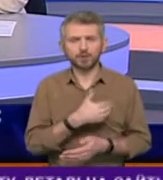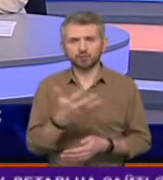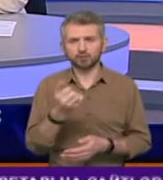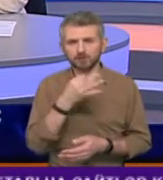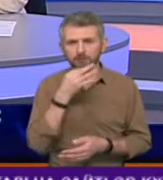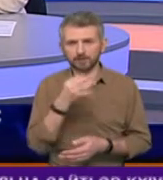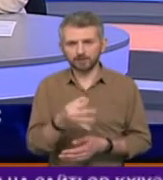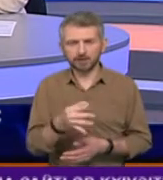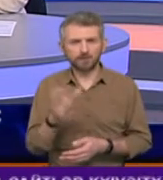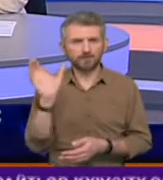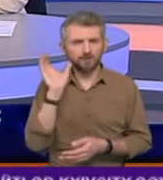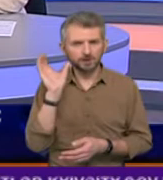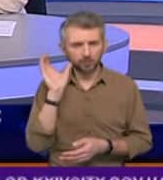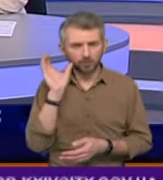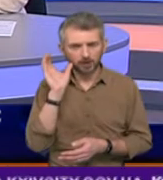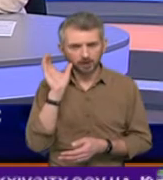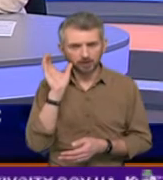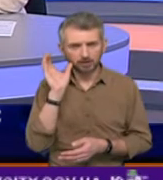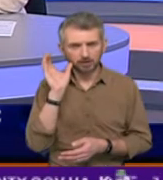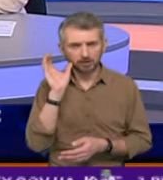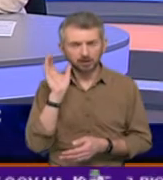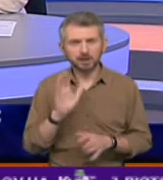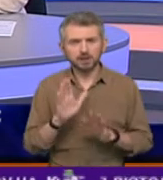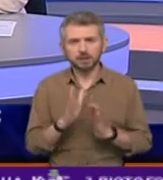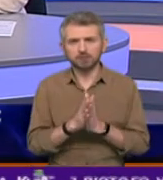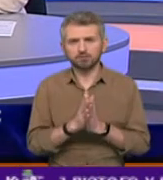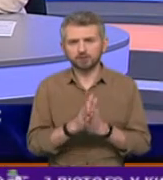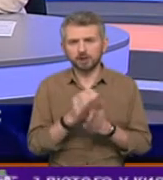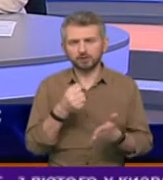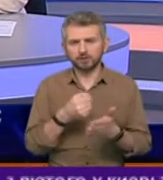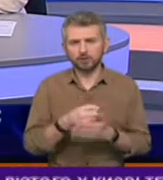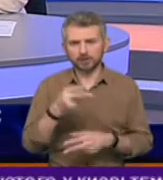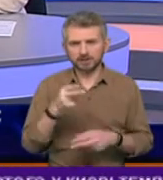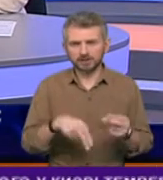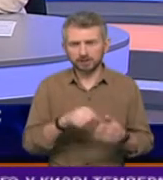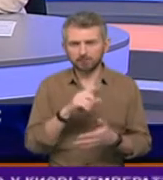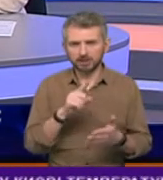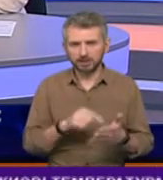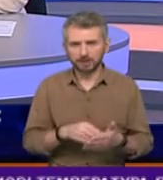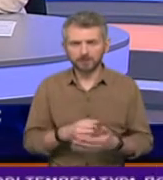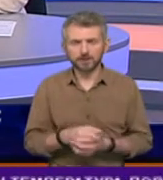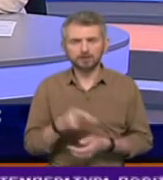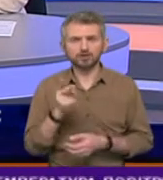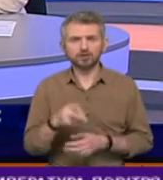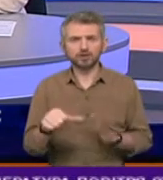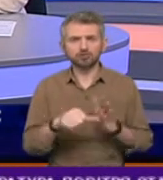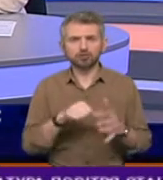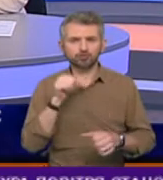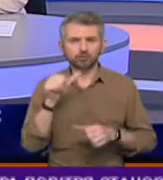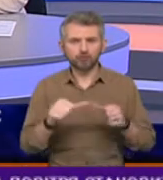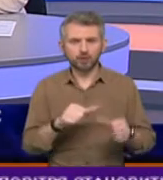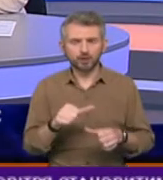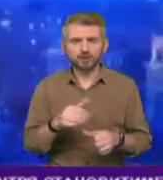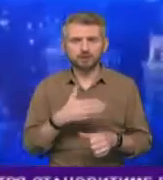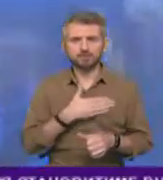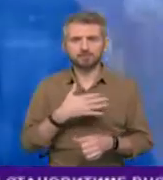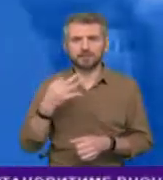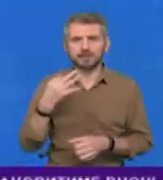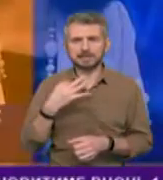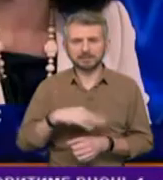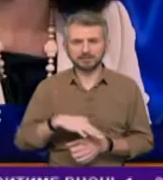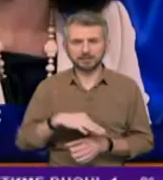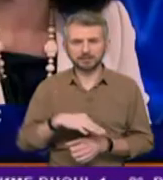оцінювання, але при вступі там деякі преференції надаються. Також треба зазначити, що от нещодавно телефонували